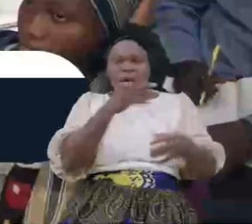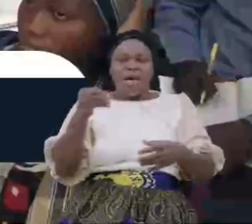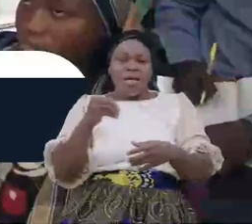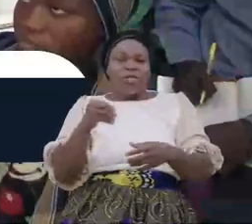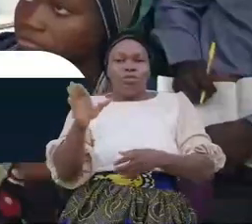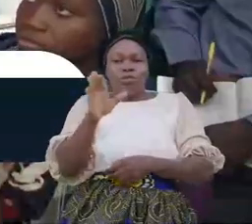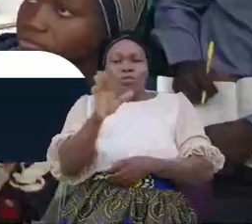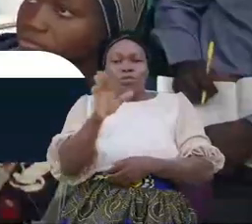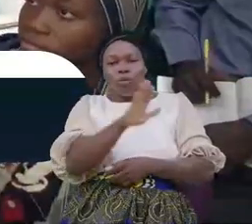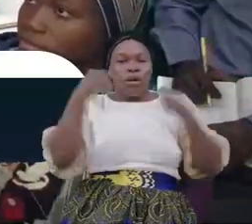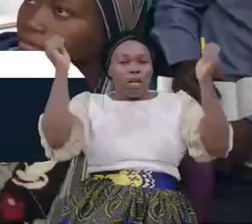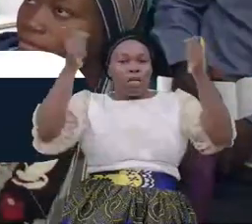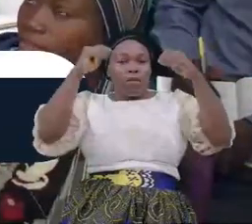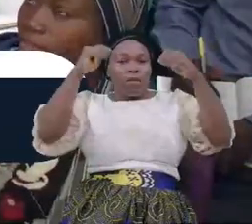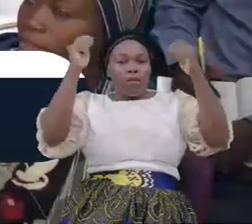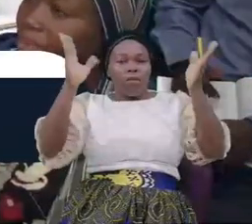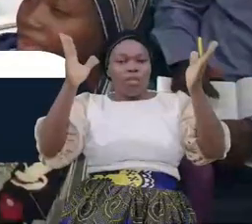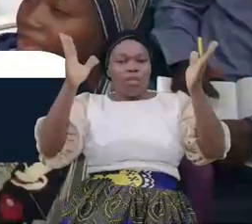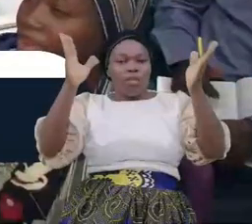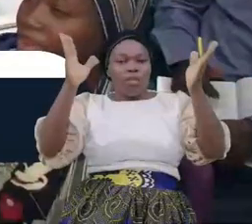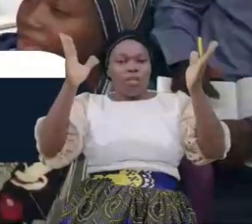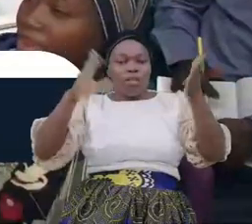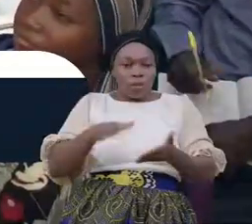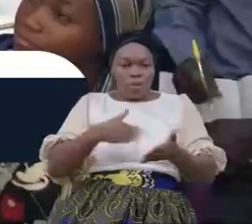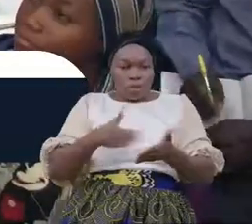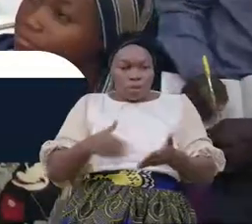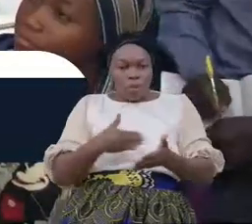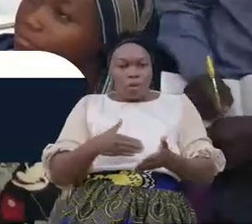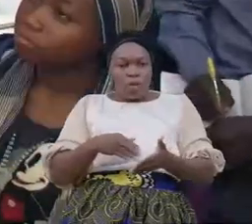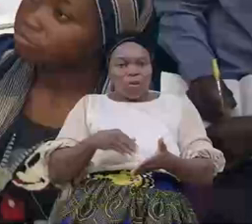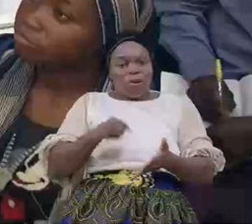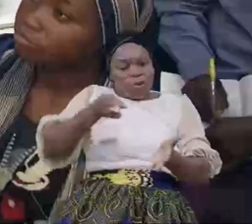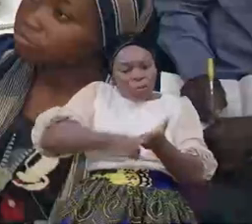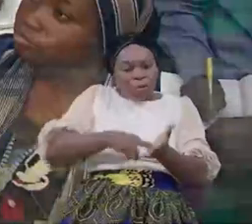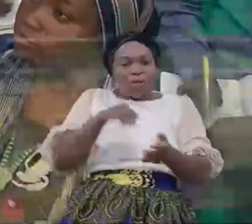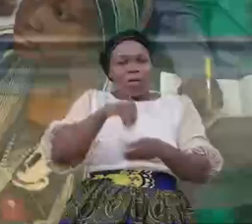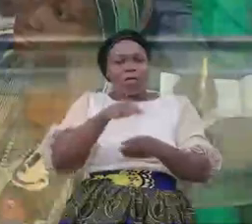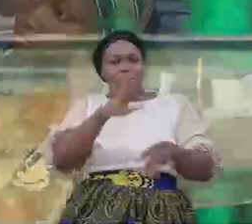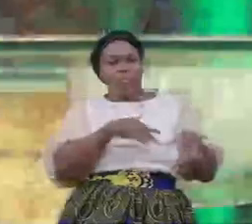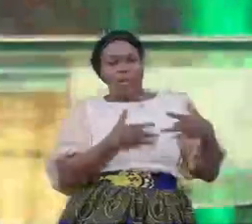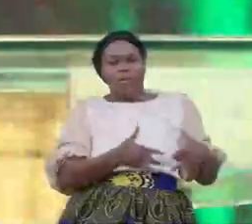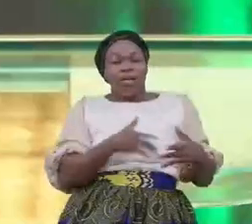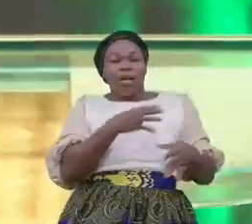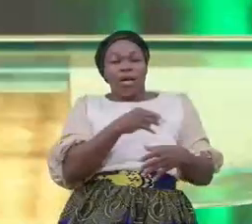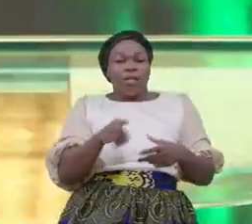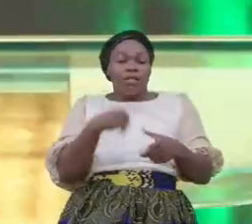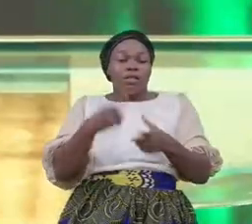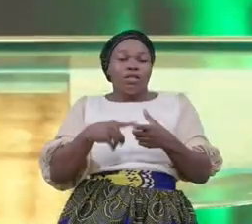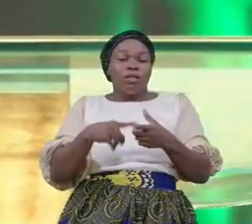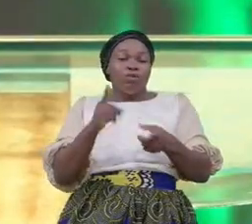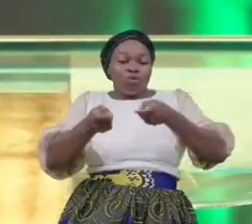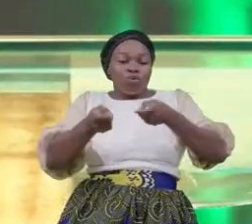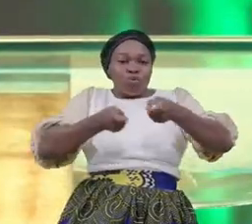refrain d'Alléluia va commencer au ciel, cela sera enregistré dans votre cœur. Mais il devait contrôler la